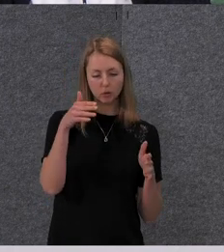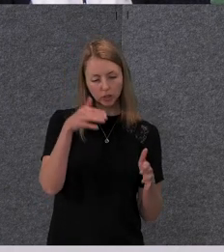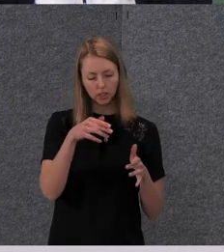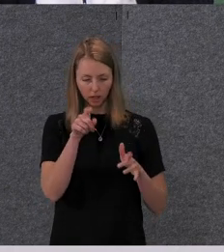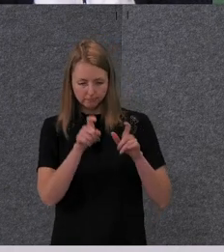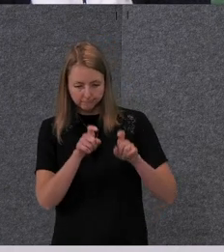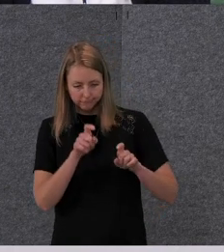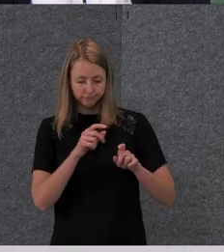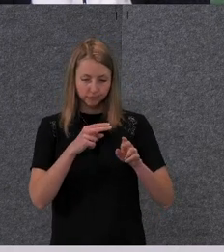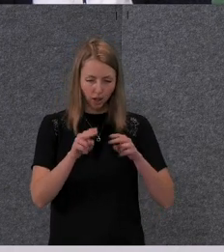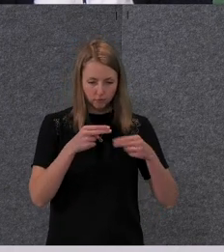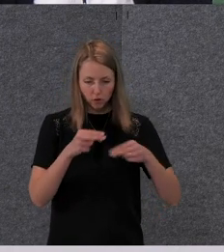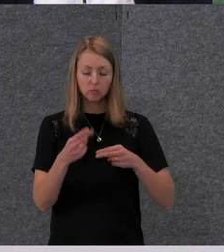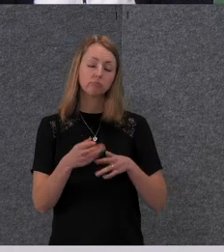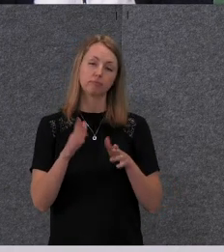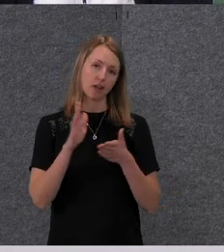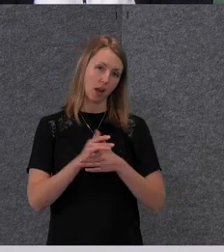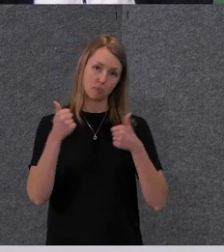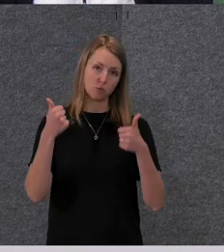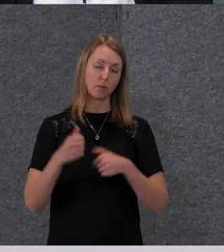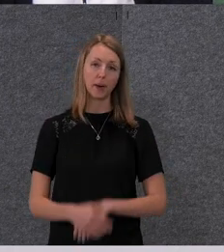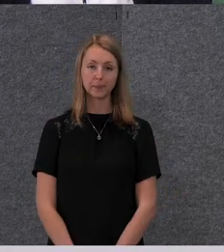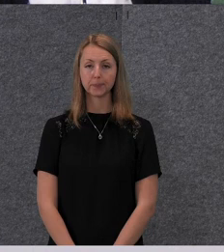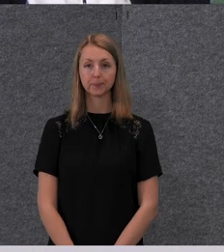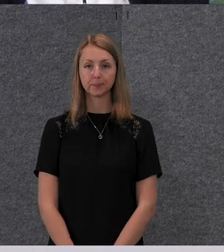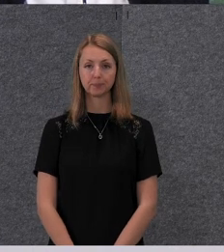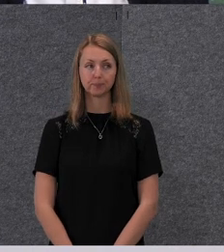wirklich sehr gut im Zusammenspiel.